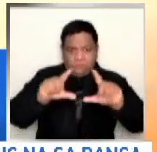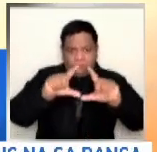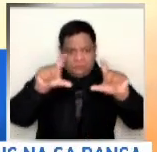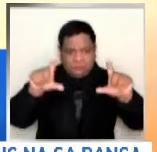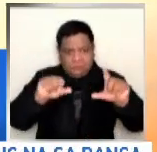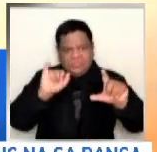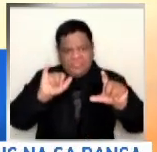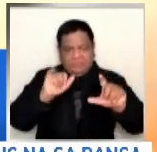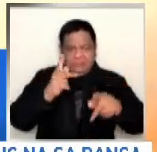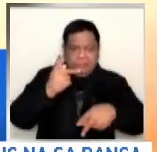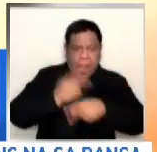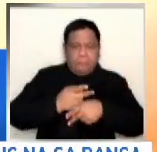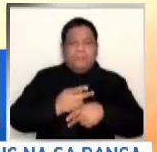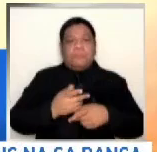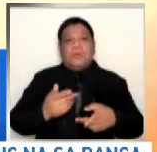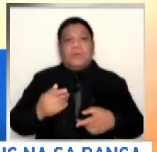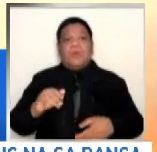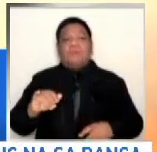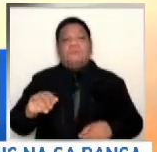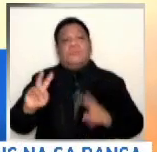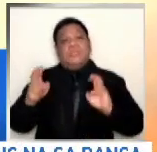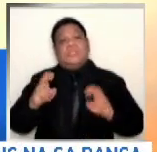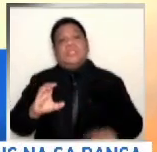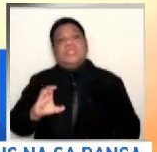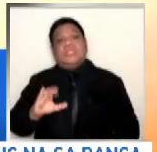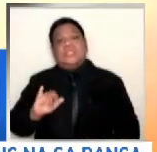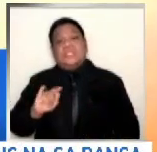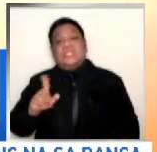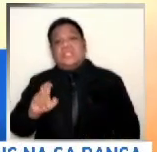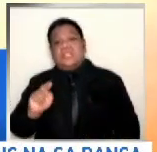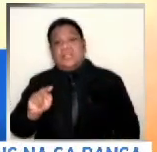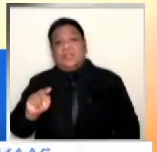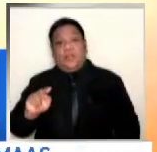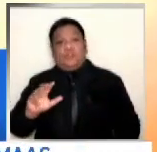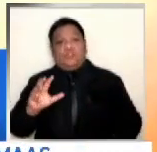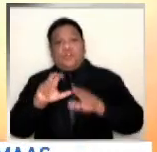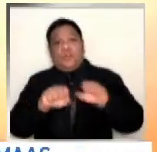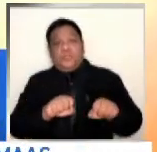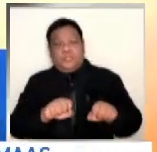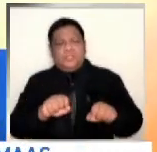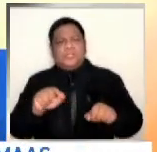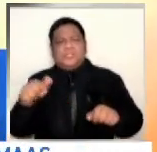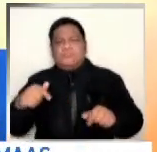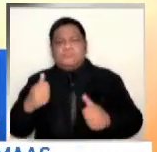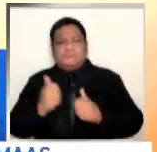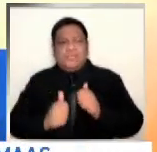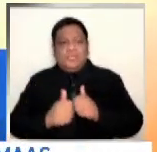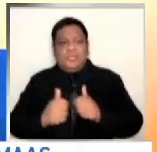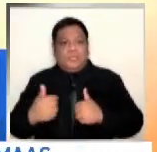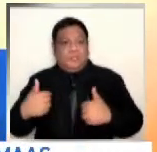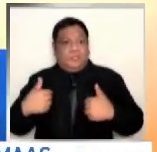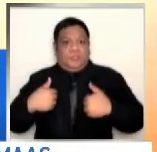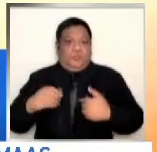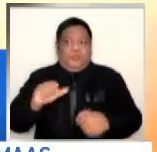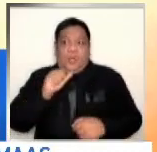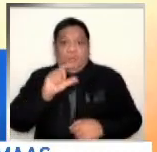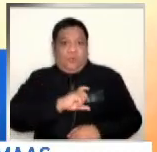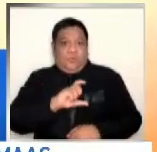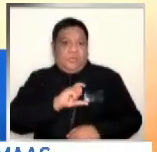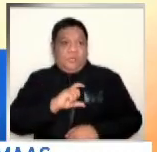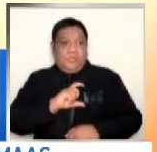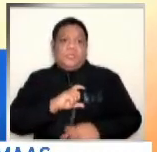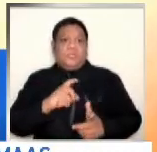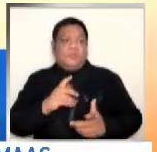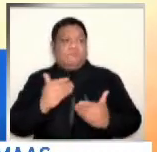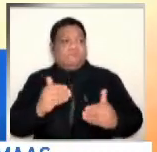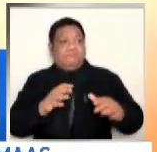arrest, well, medyo mahirap yan, no? I would like to think na yung citizen's arrest should be limited to cases where nangyayari sa harap